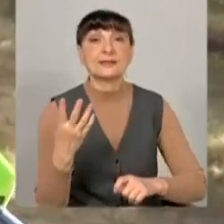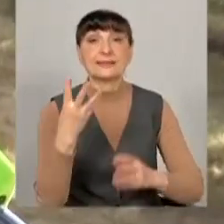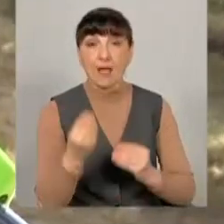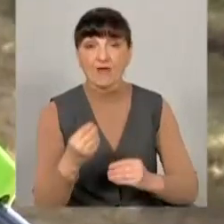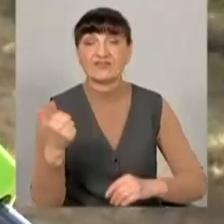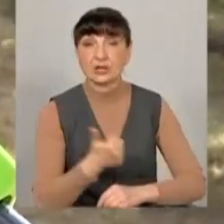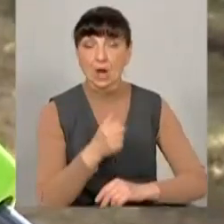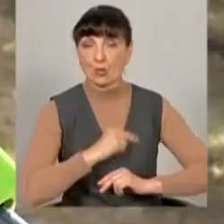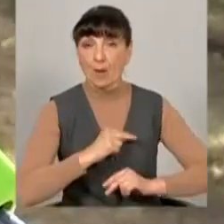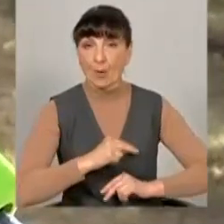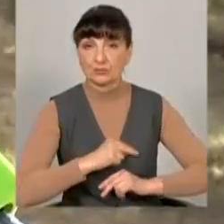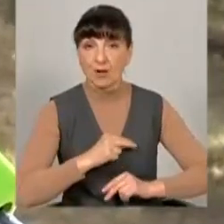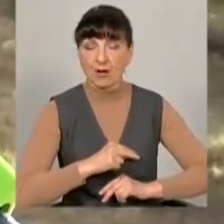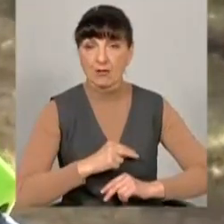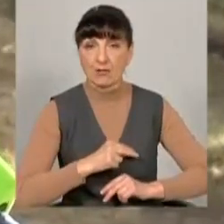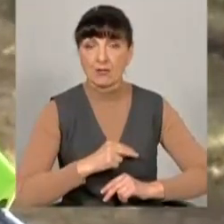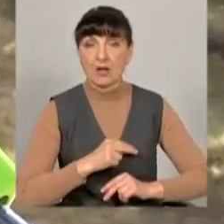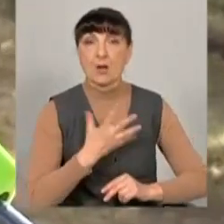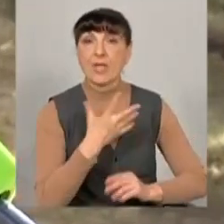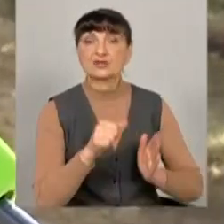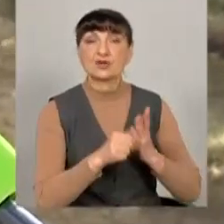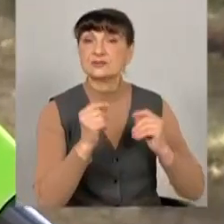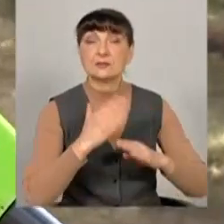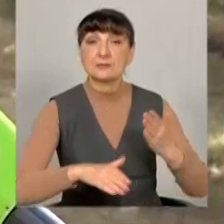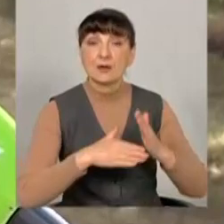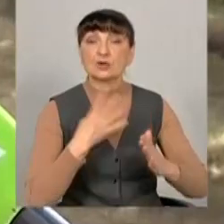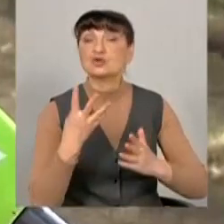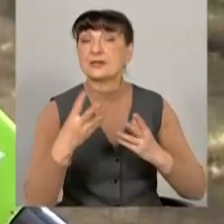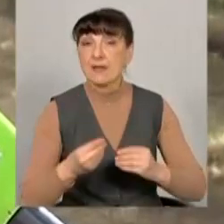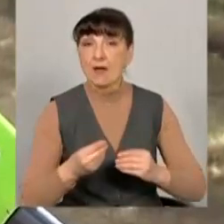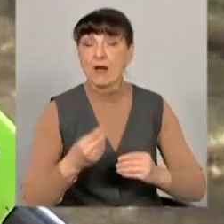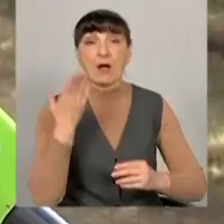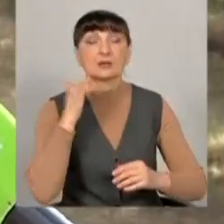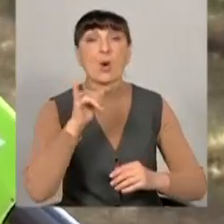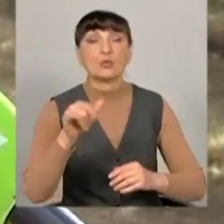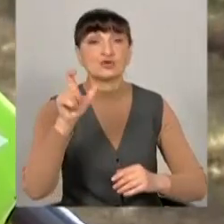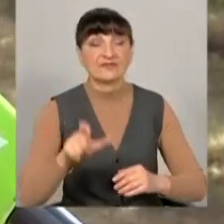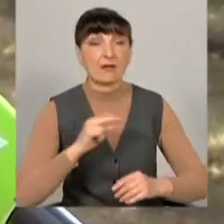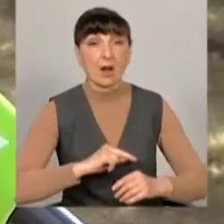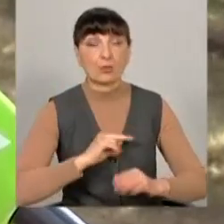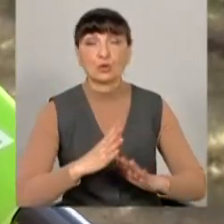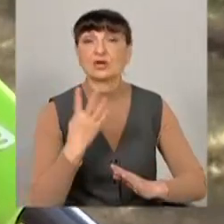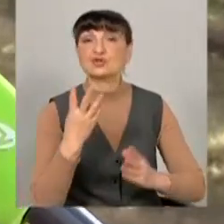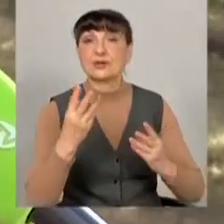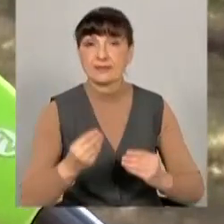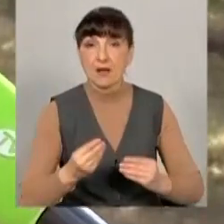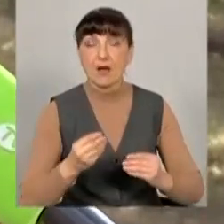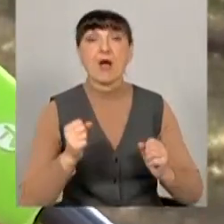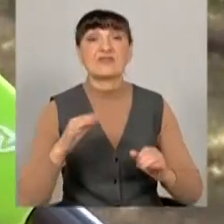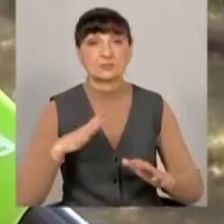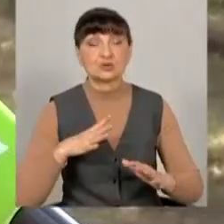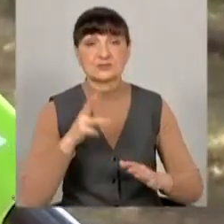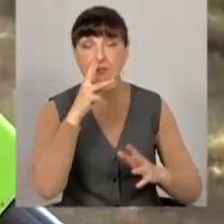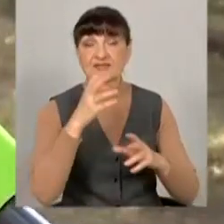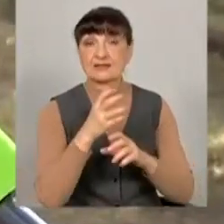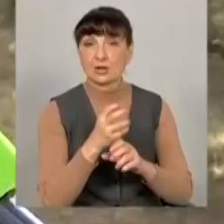путем чередования, который с 5-6-дневной рабочей недели, работники, когда работают 4-дневной рабочей недели, у них возможность сокращается.